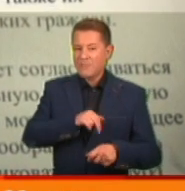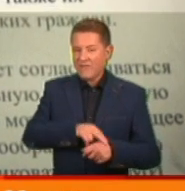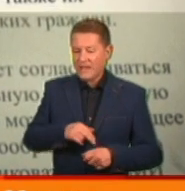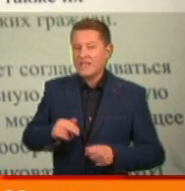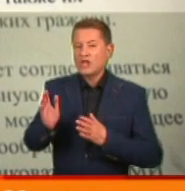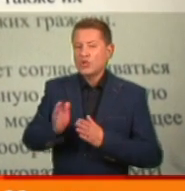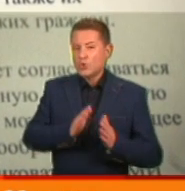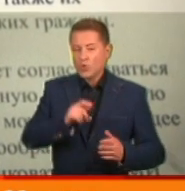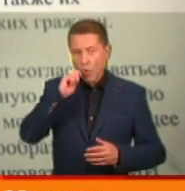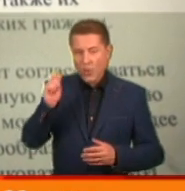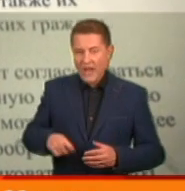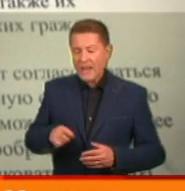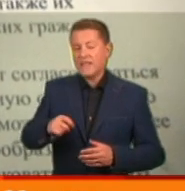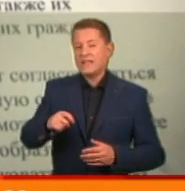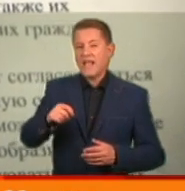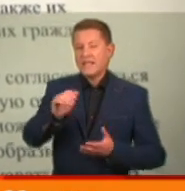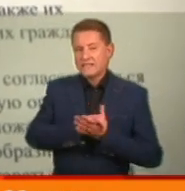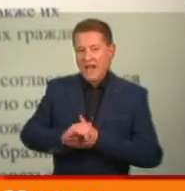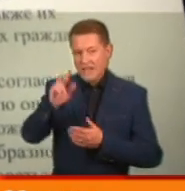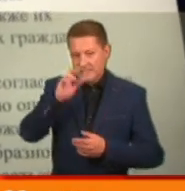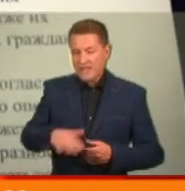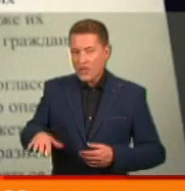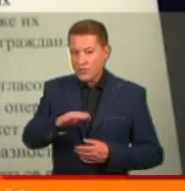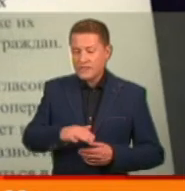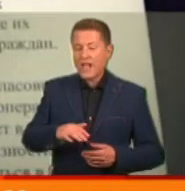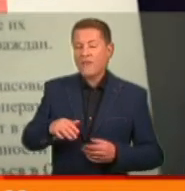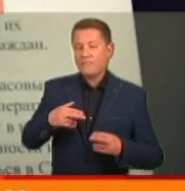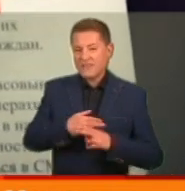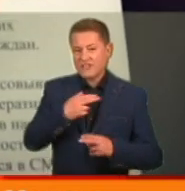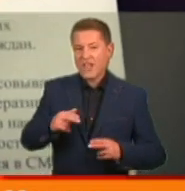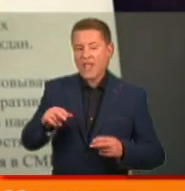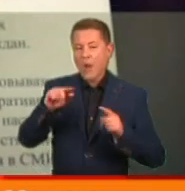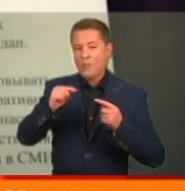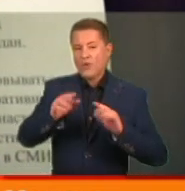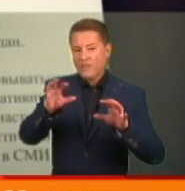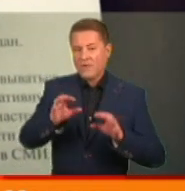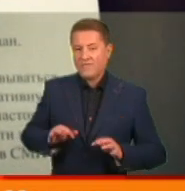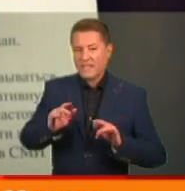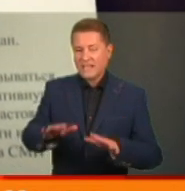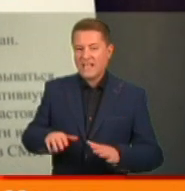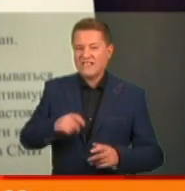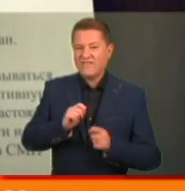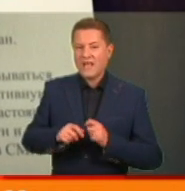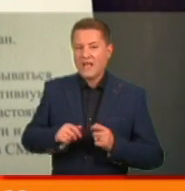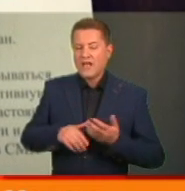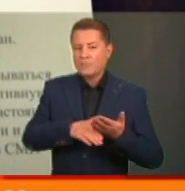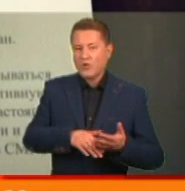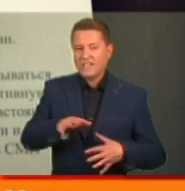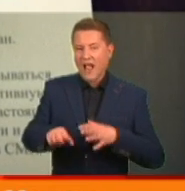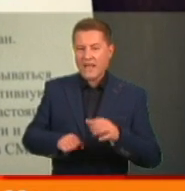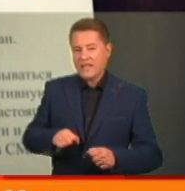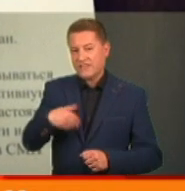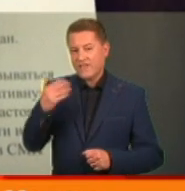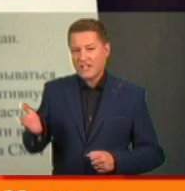и стран-союзников Украины с целью пресечения противоправных действий российских коррупционеров, спонсоров агрессии в